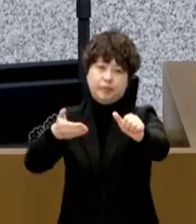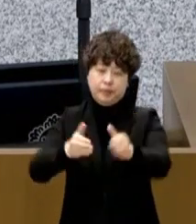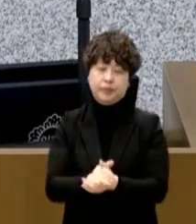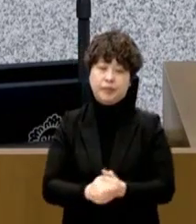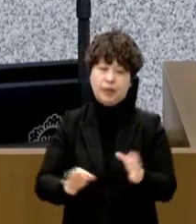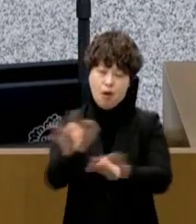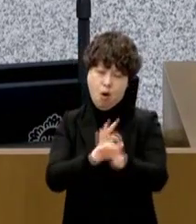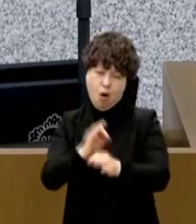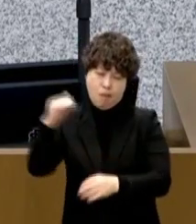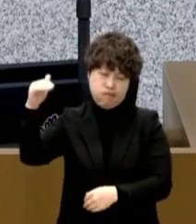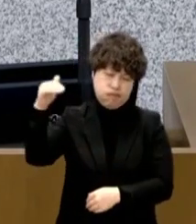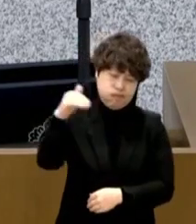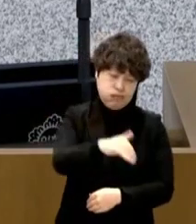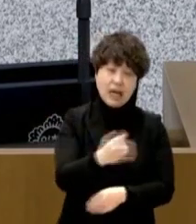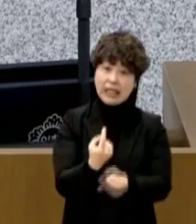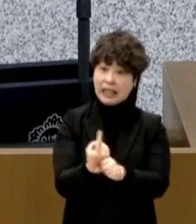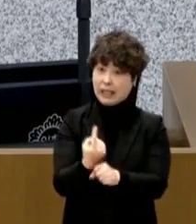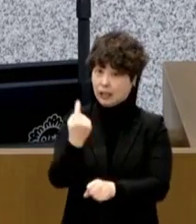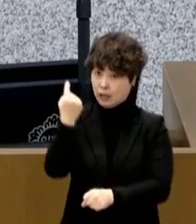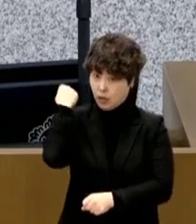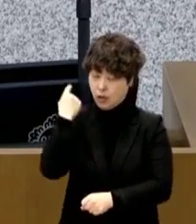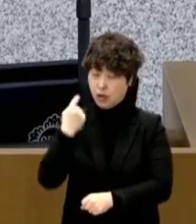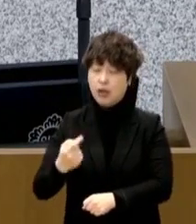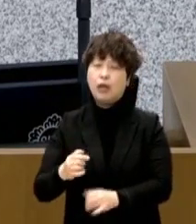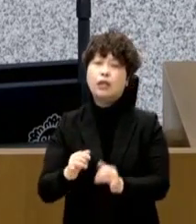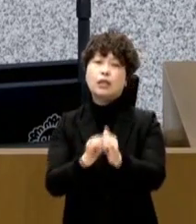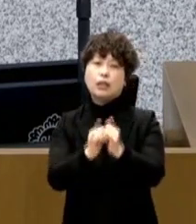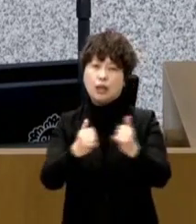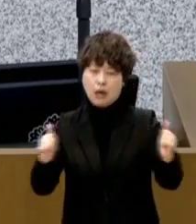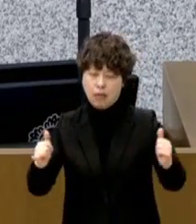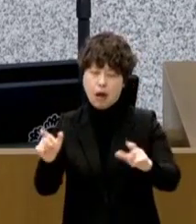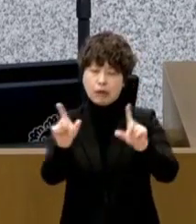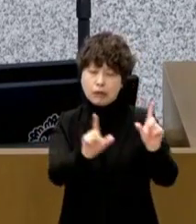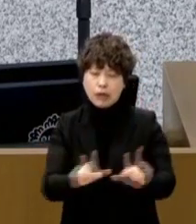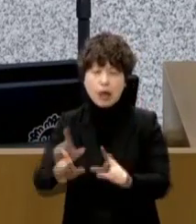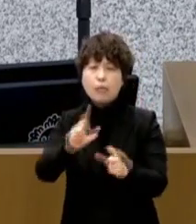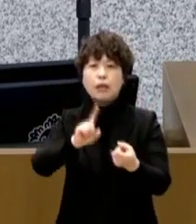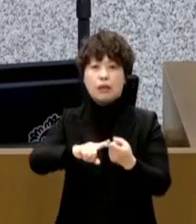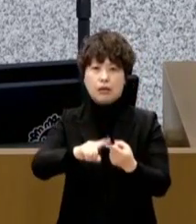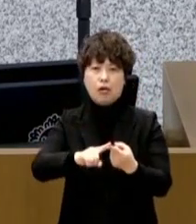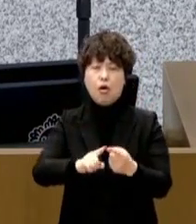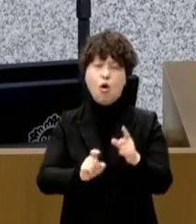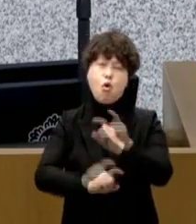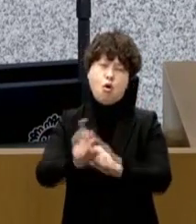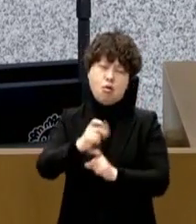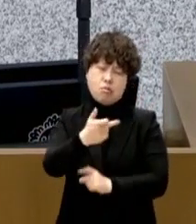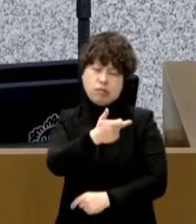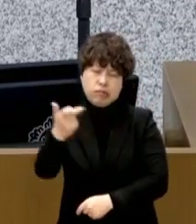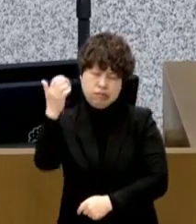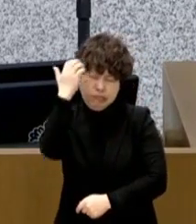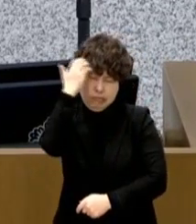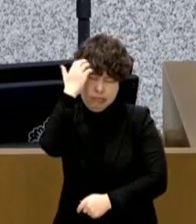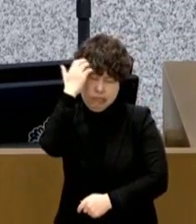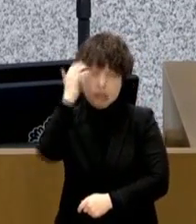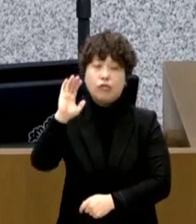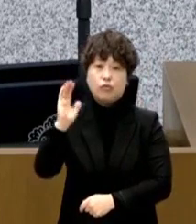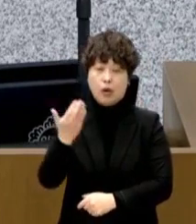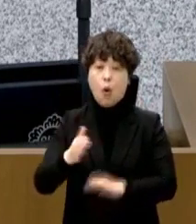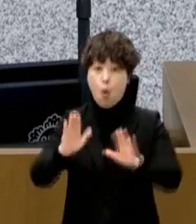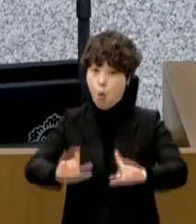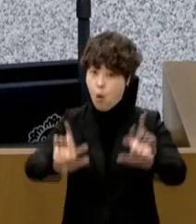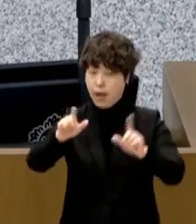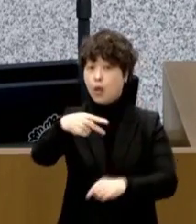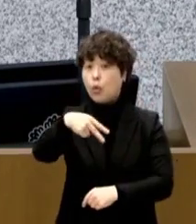경제위기의 파고가 지난 한 해 도민 여러분의 삶에 너무 큰 어려움을 드렸습니다.